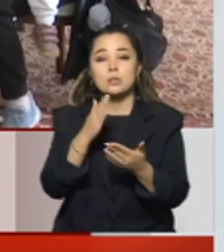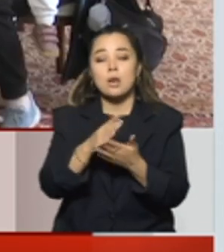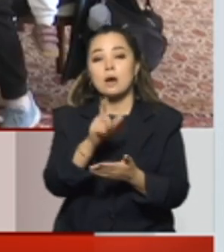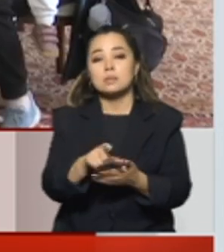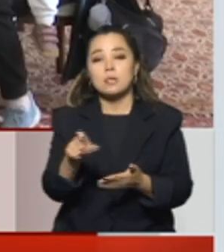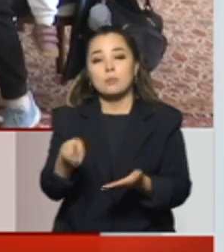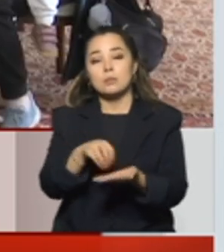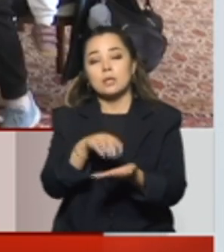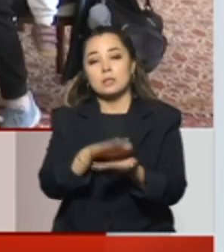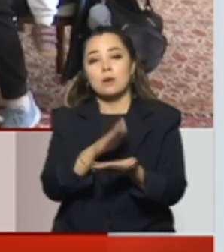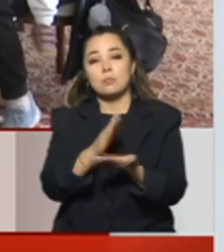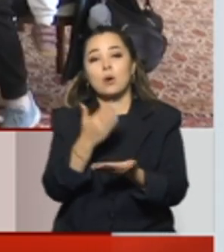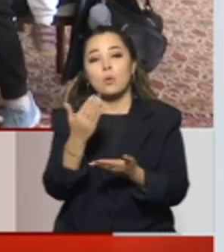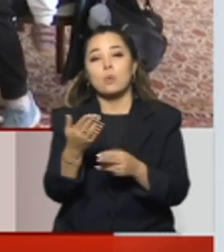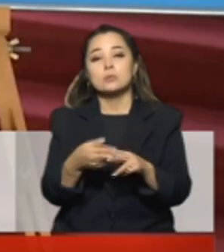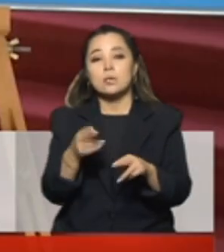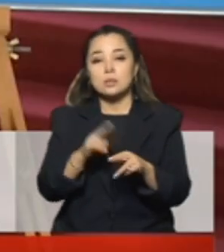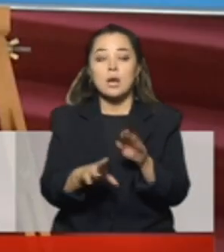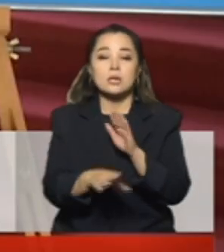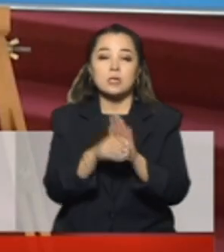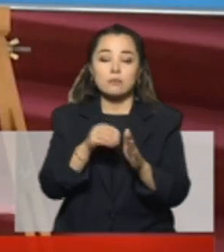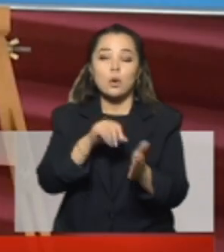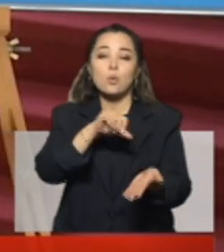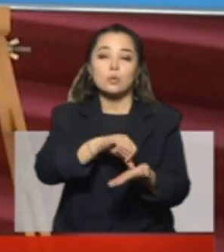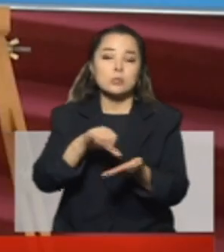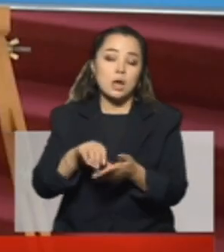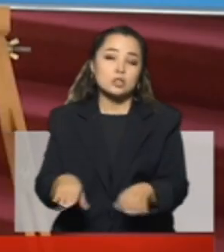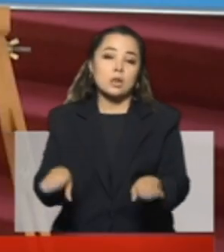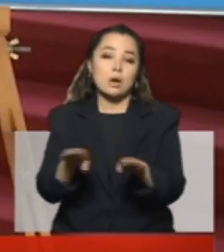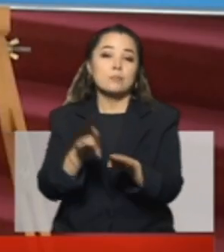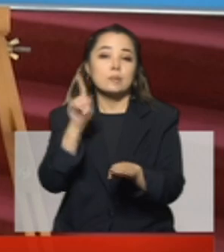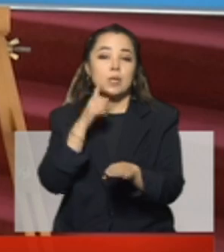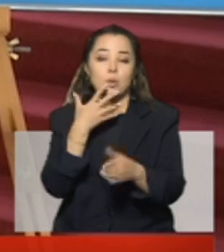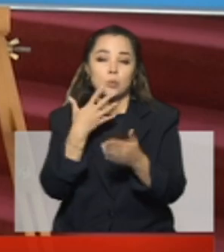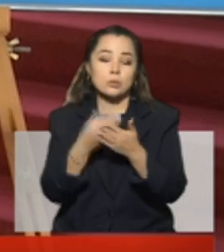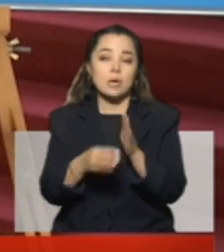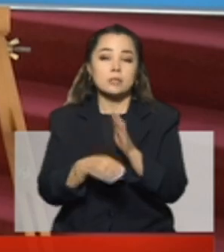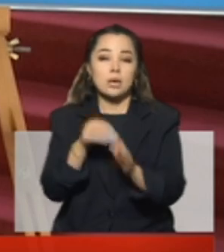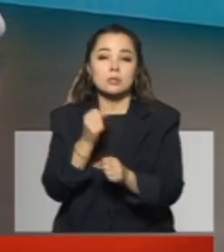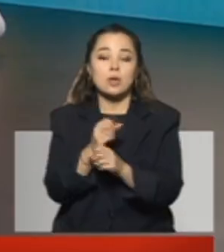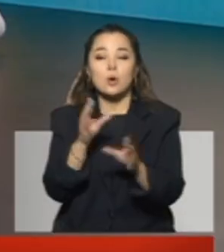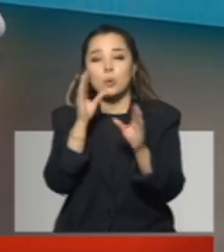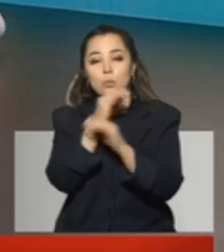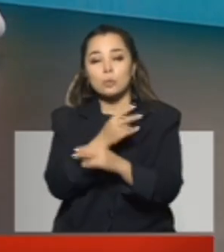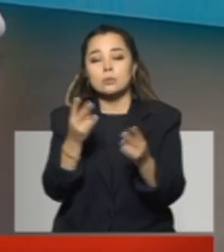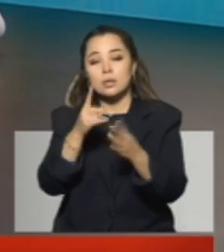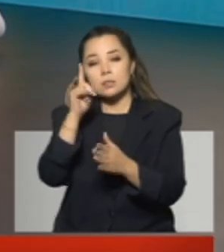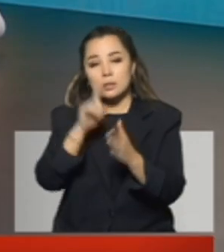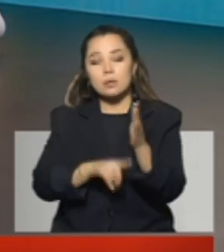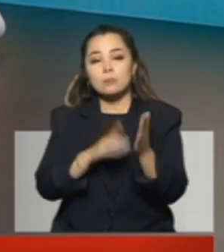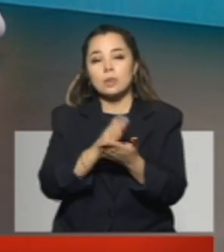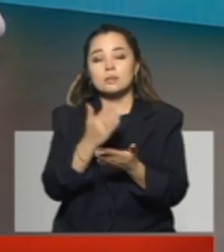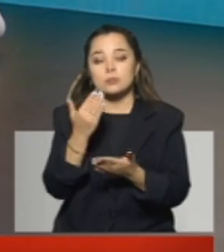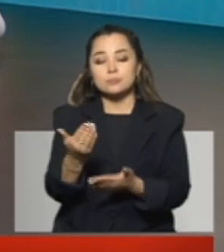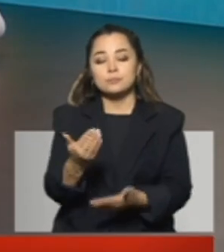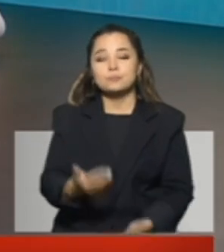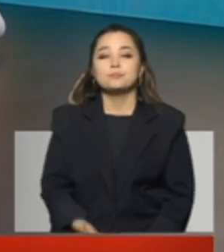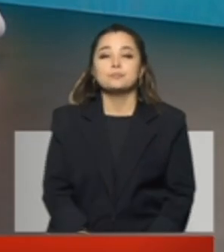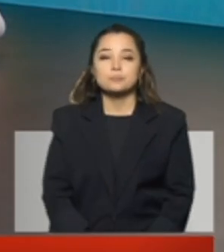адам тіркелген. Олар референдум учаскесі жабылғанша өз таңдауын жасап үлгереді деген сенімдеміз.